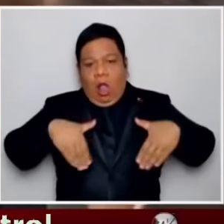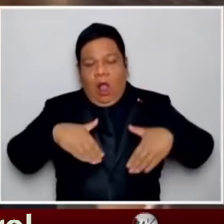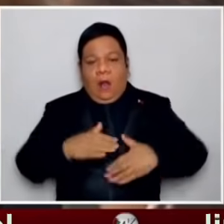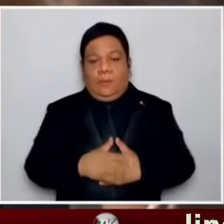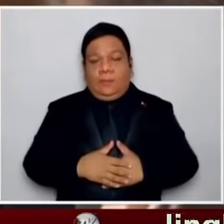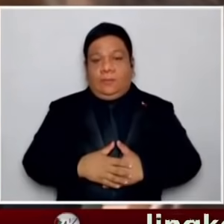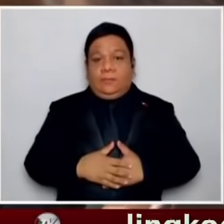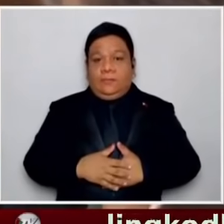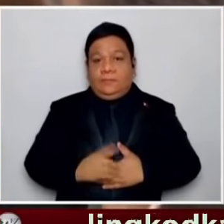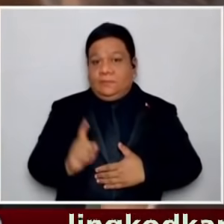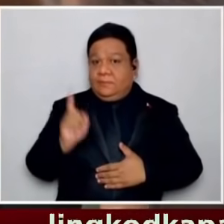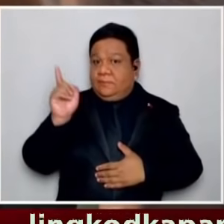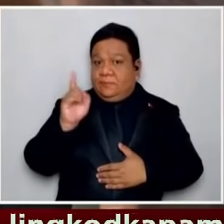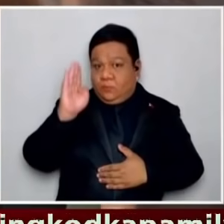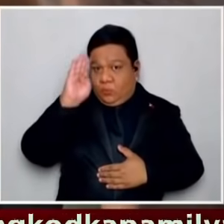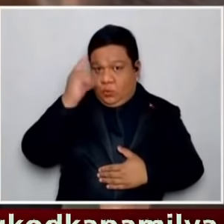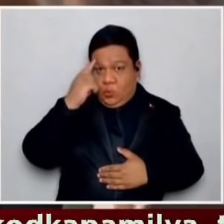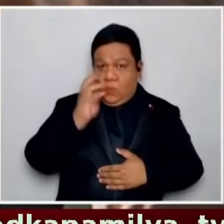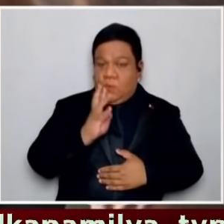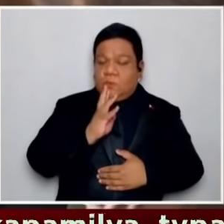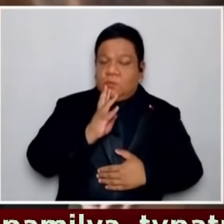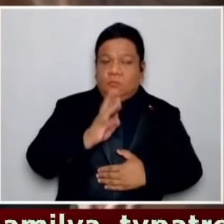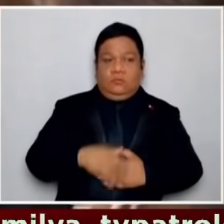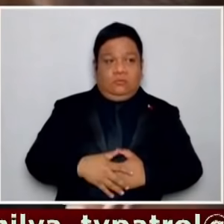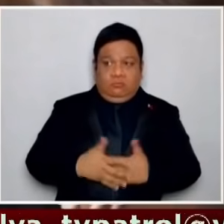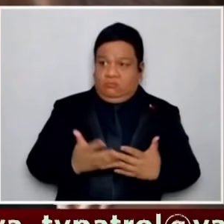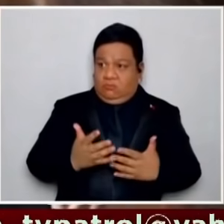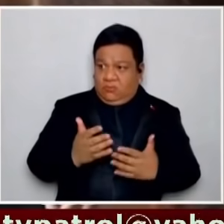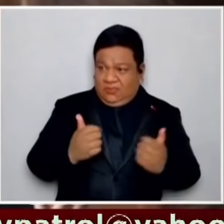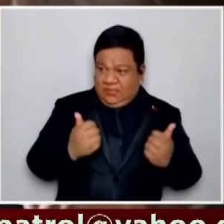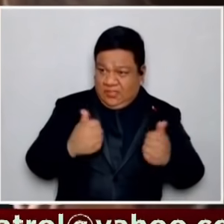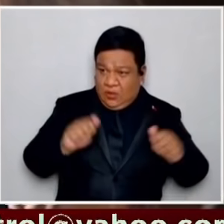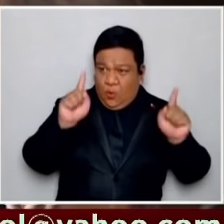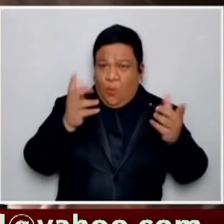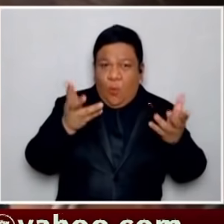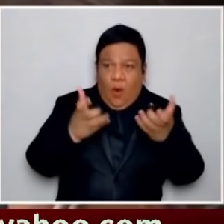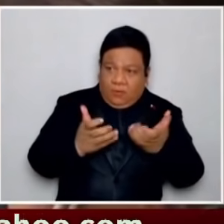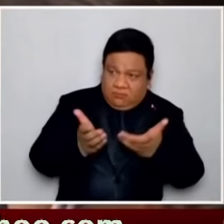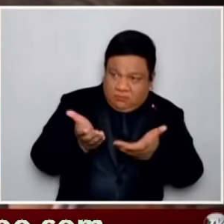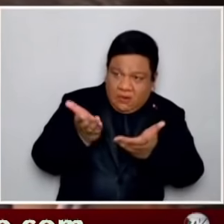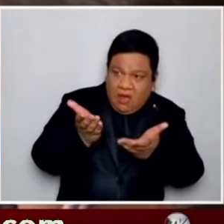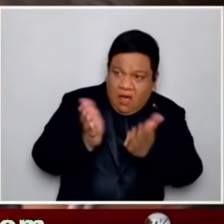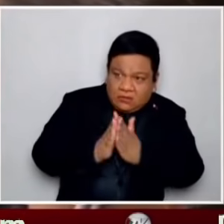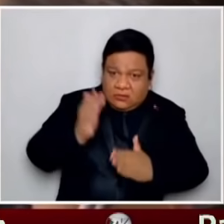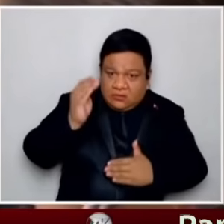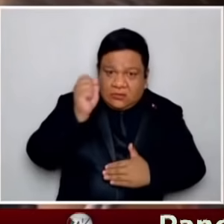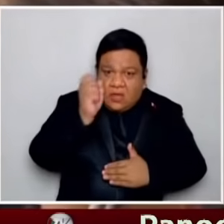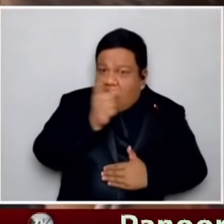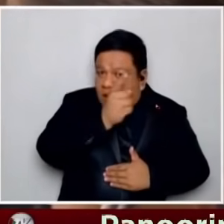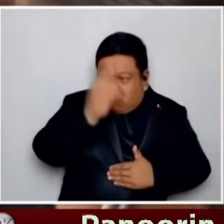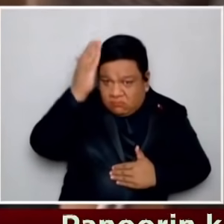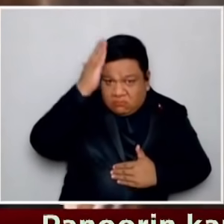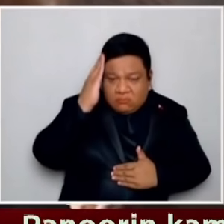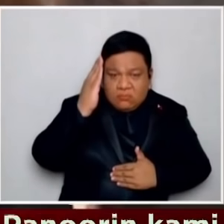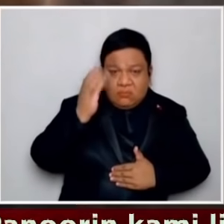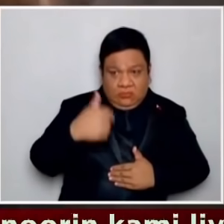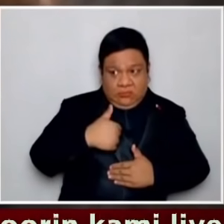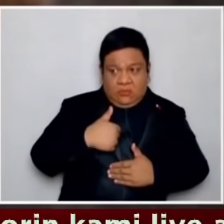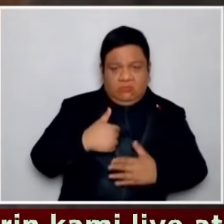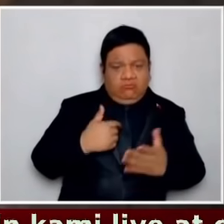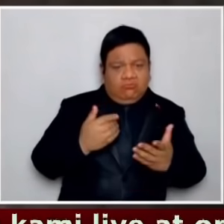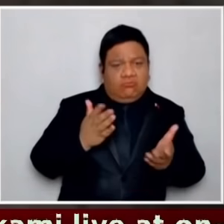ayaw kumiling na suportahan ka ni Mayor Sara? So ako pong tatanungin, hihilingin ko po